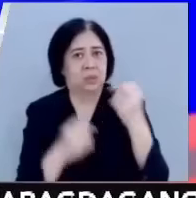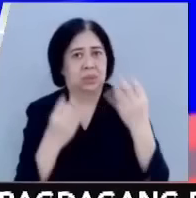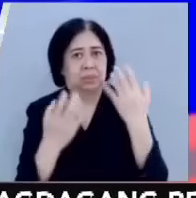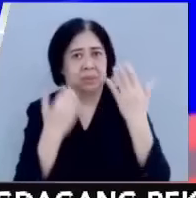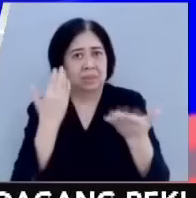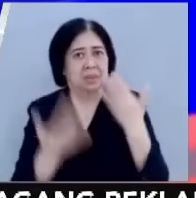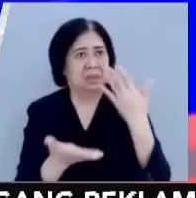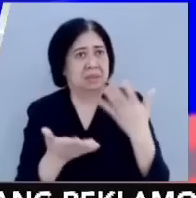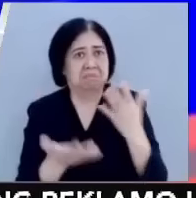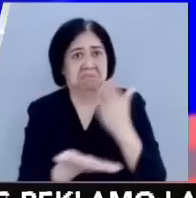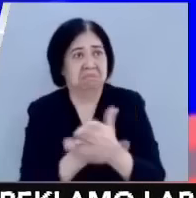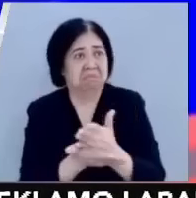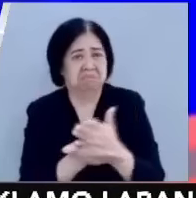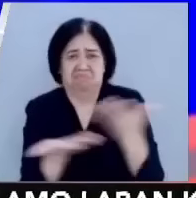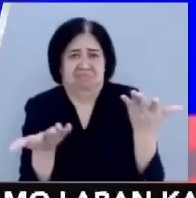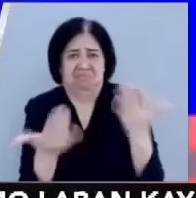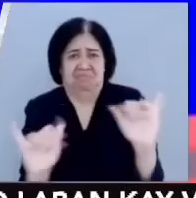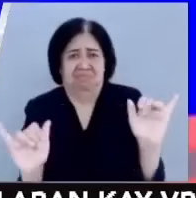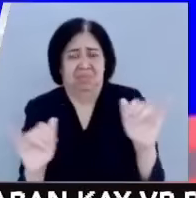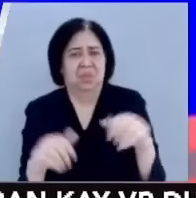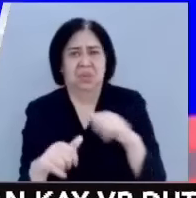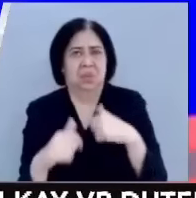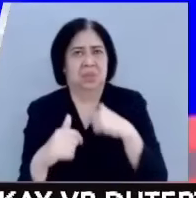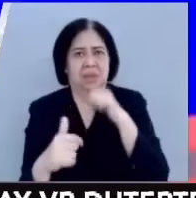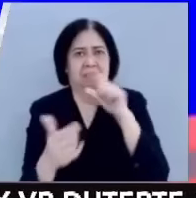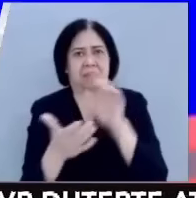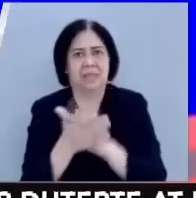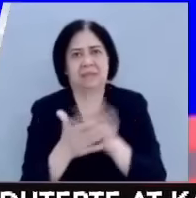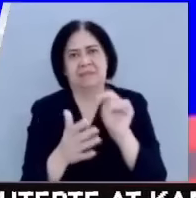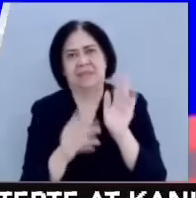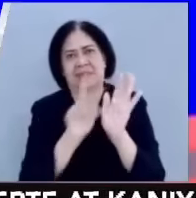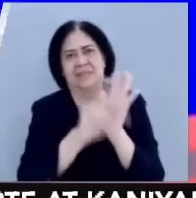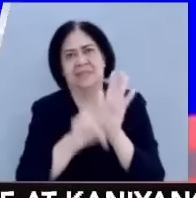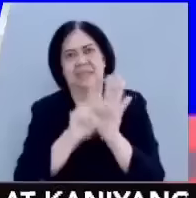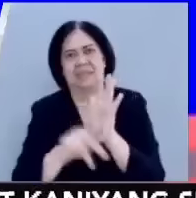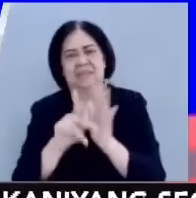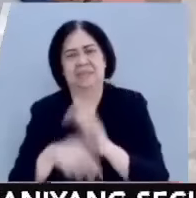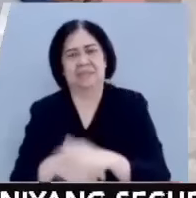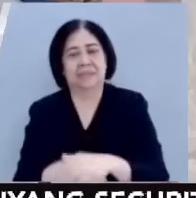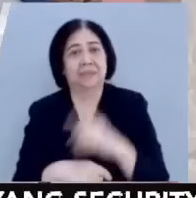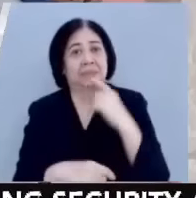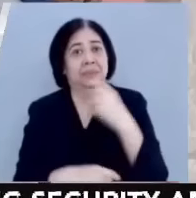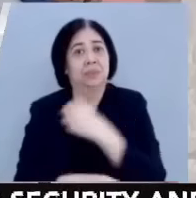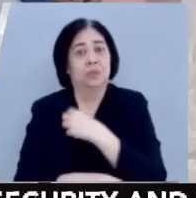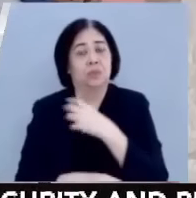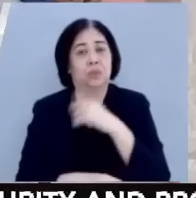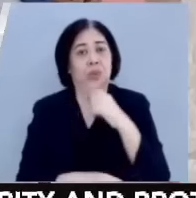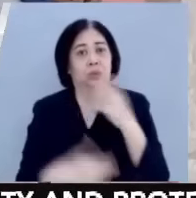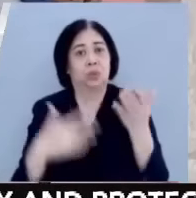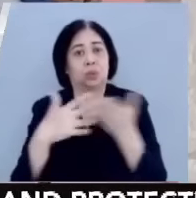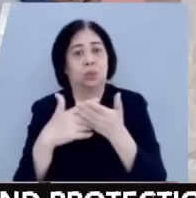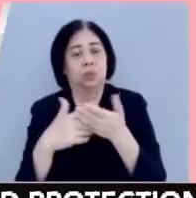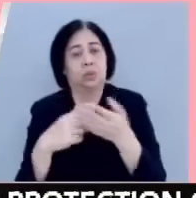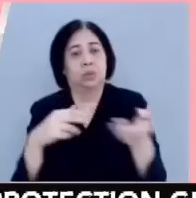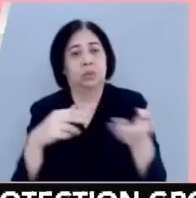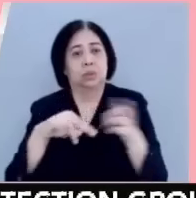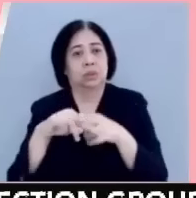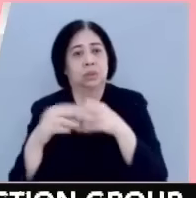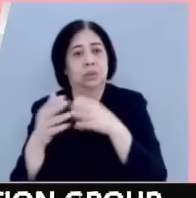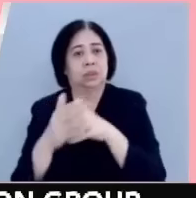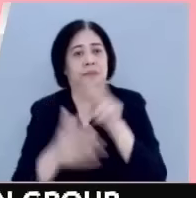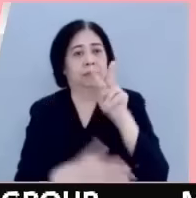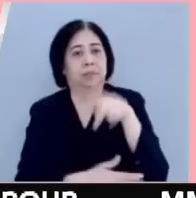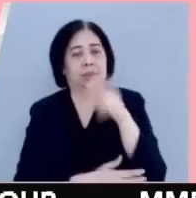eh Okay so I don't believe na kailang patayin sila Oo sabi ng PNP magsasampa sila ng dagdag na reklamo laban kay Vice President Sarah